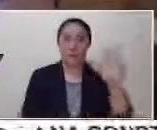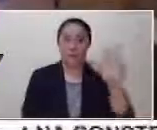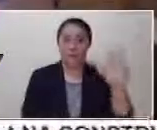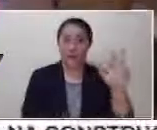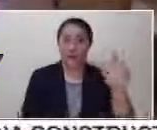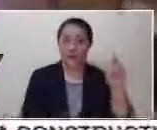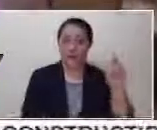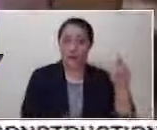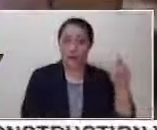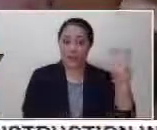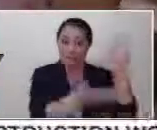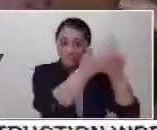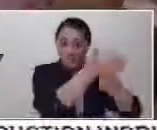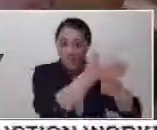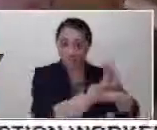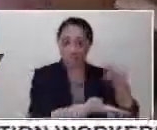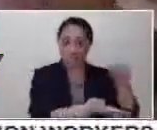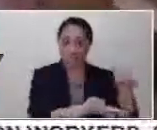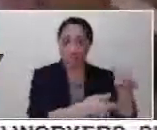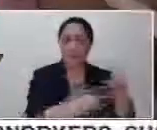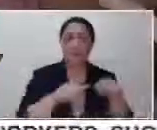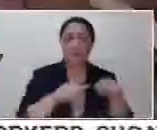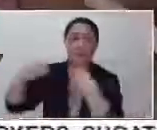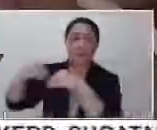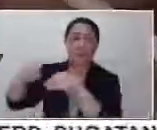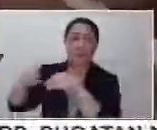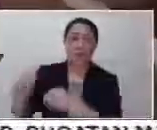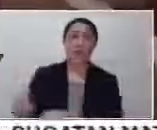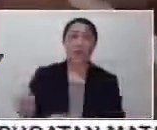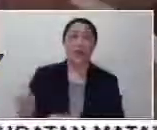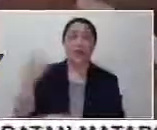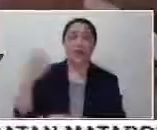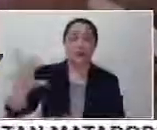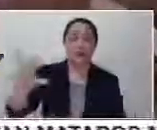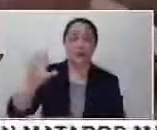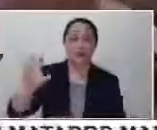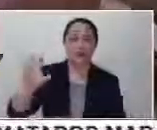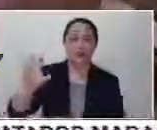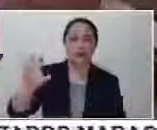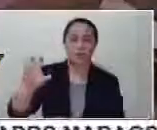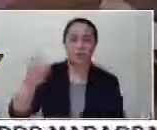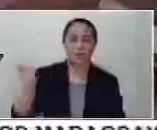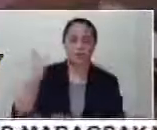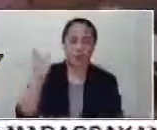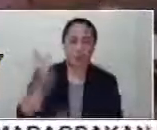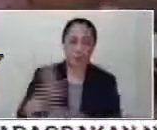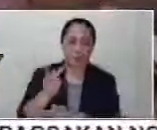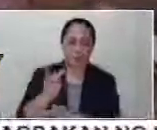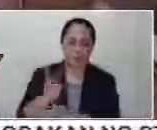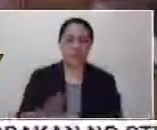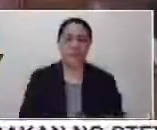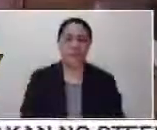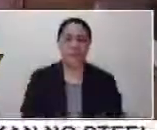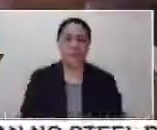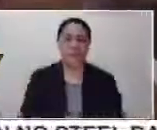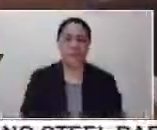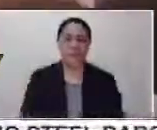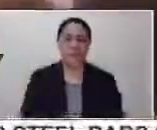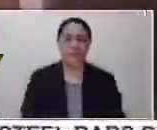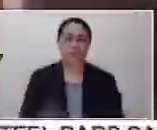sa pork kasim, sa 270 po para sa pork kasim o sa pige at 300 naman po para sa